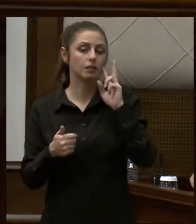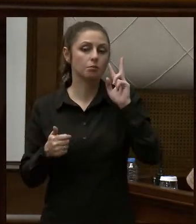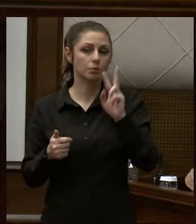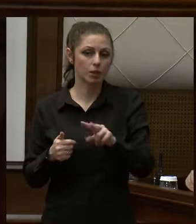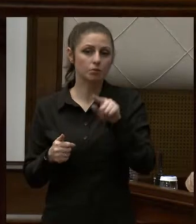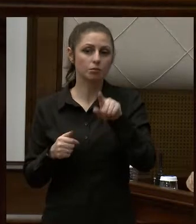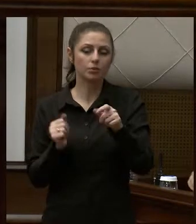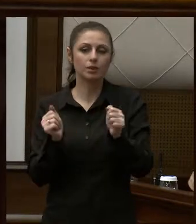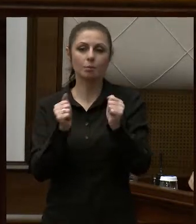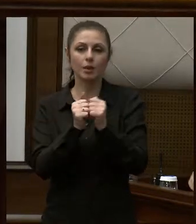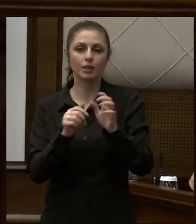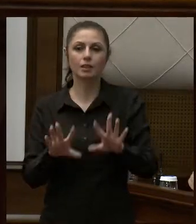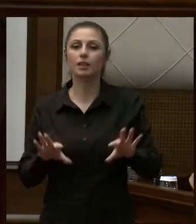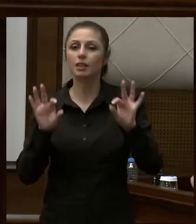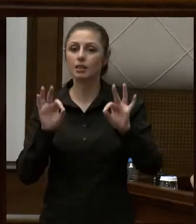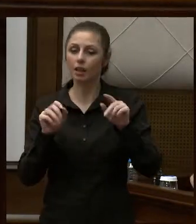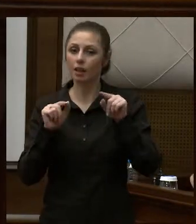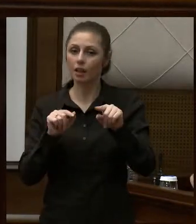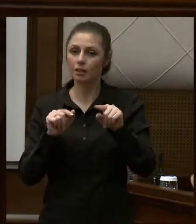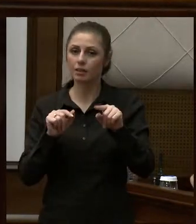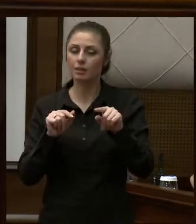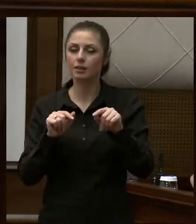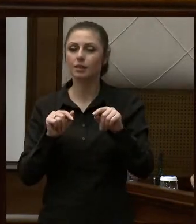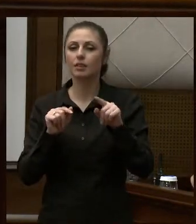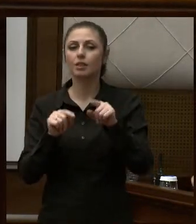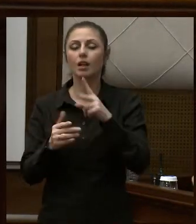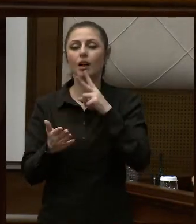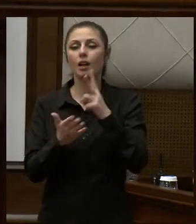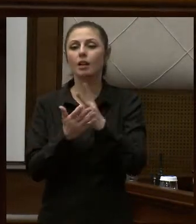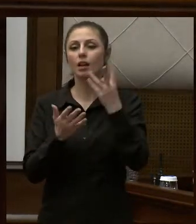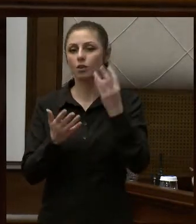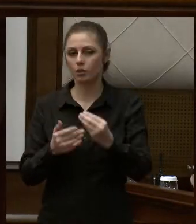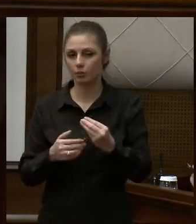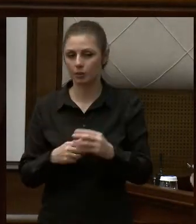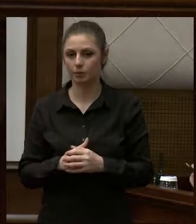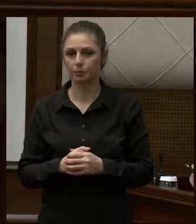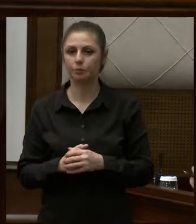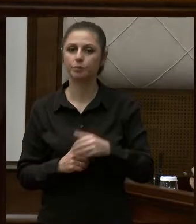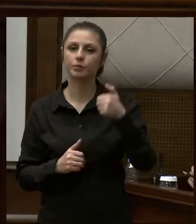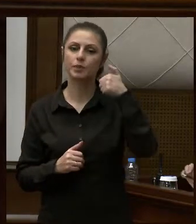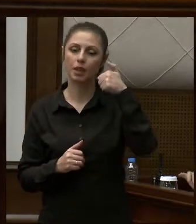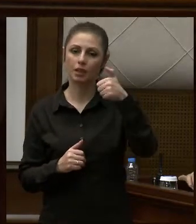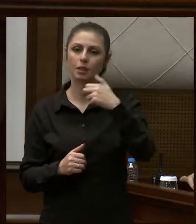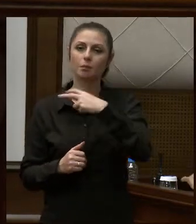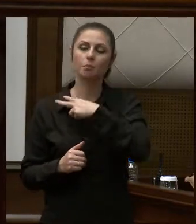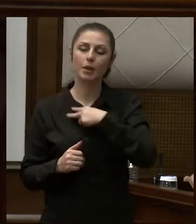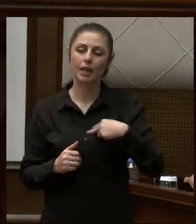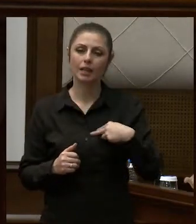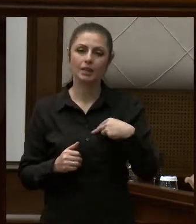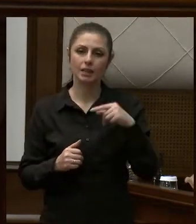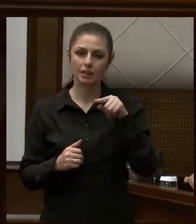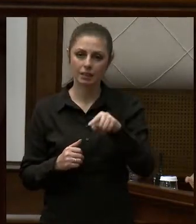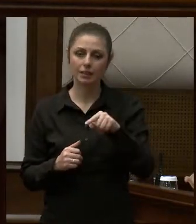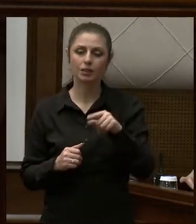buna ilişkin olarak hazırlanan vize cetvellerinin karara bağlanması. 6. Belediyemiz ile